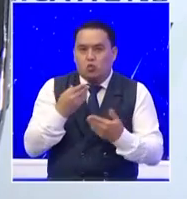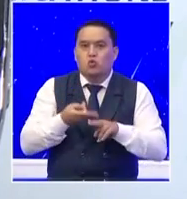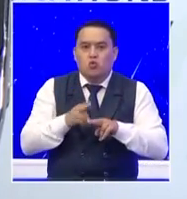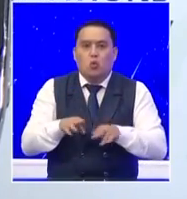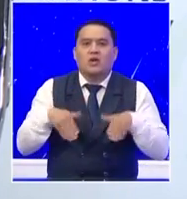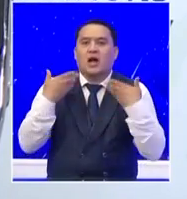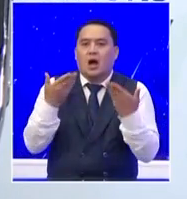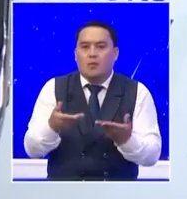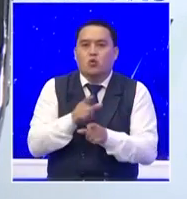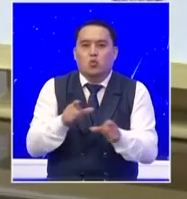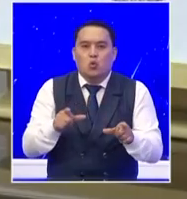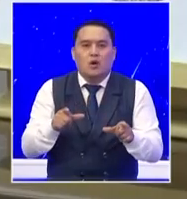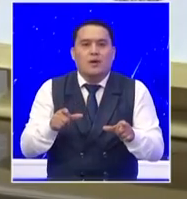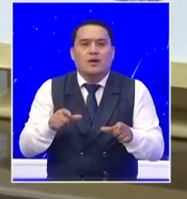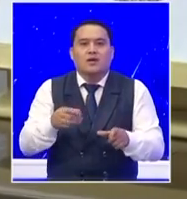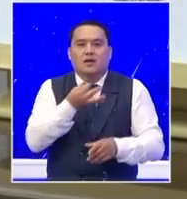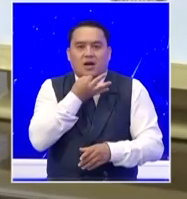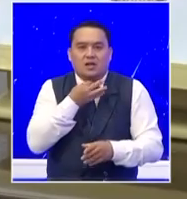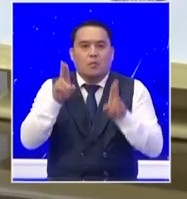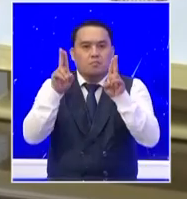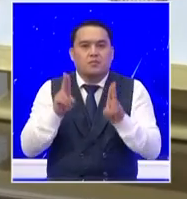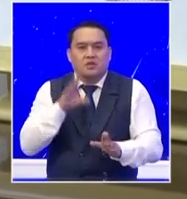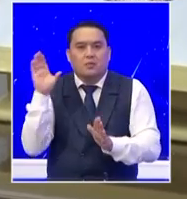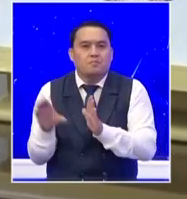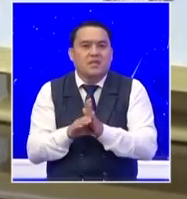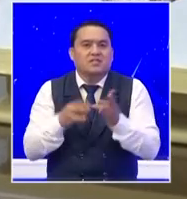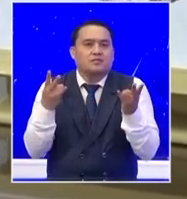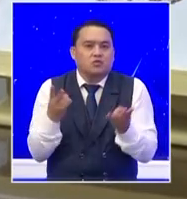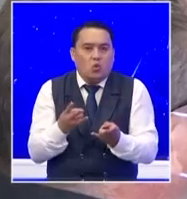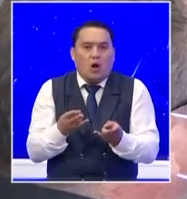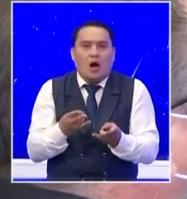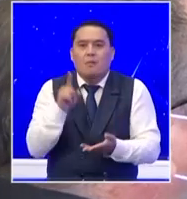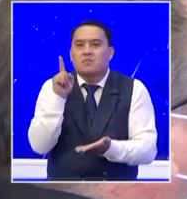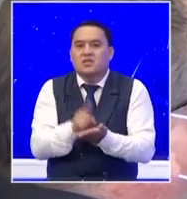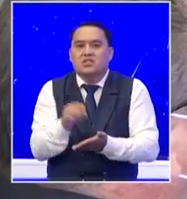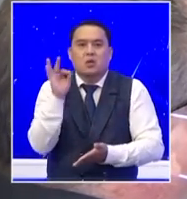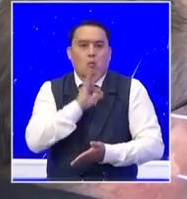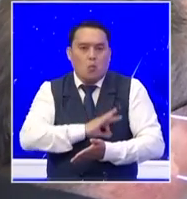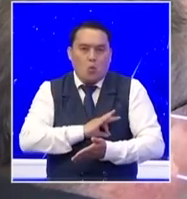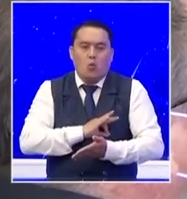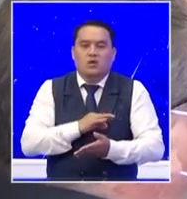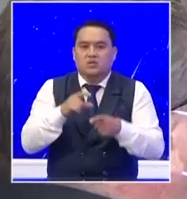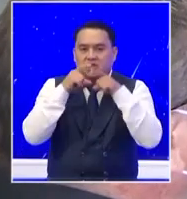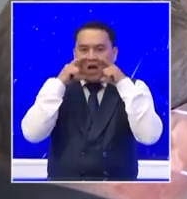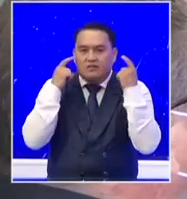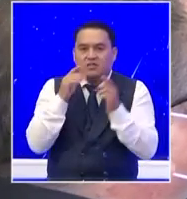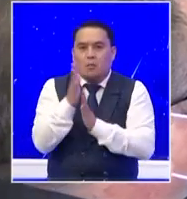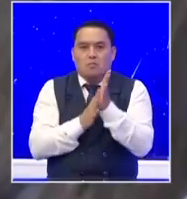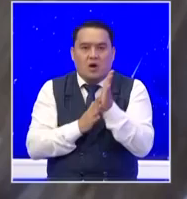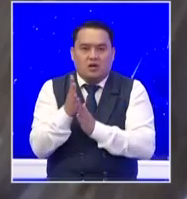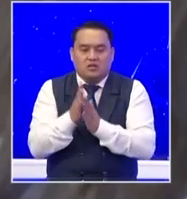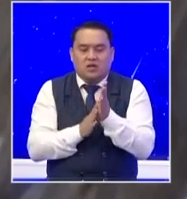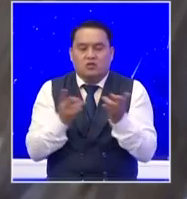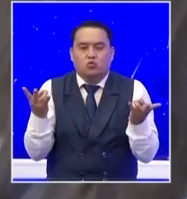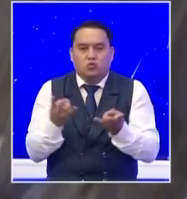медики рекомендуют гражданам соблюдать ранее рекомендованные меры безопасности и обязательно использовать средства индивидуальной защиты в